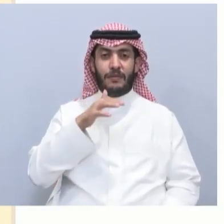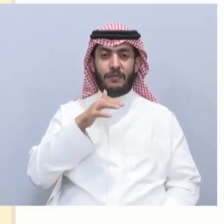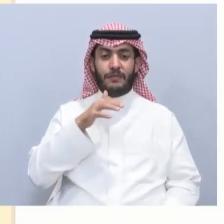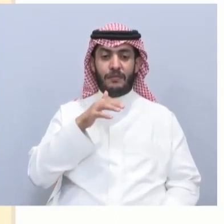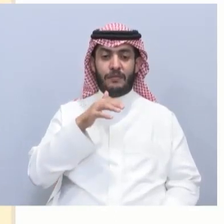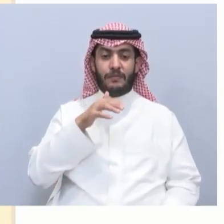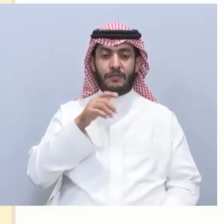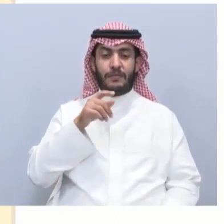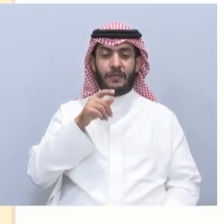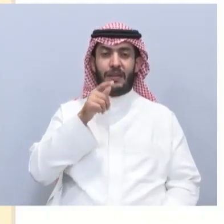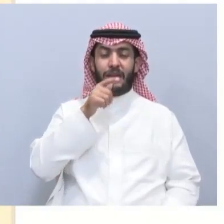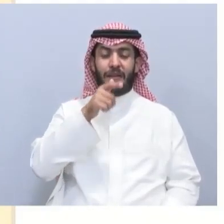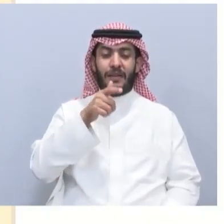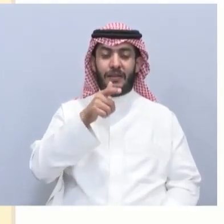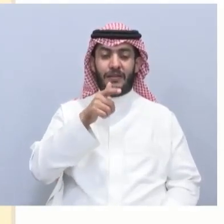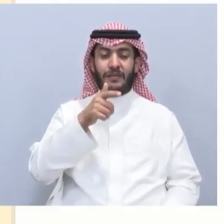وسلم فقال